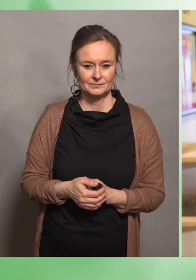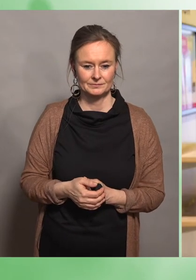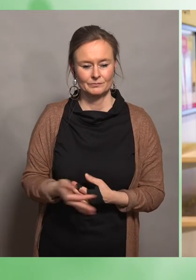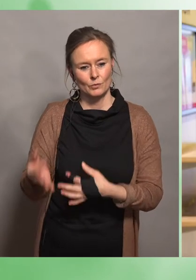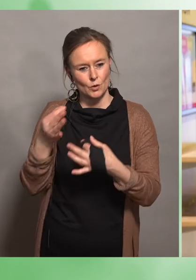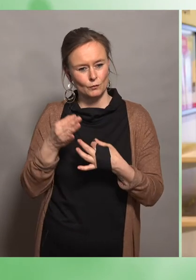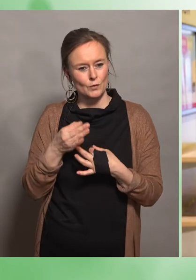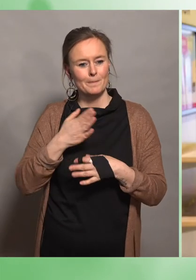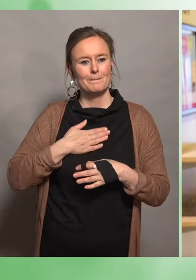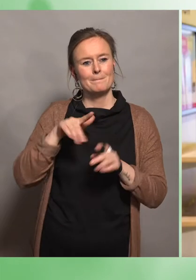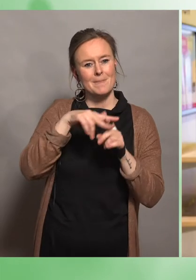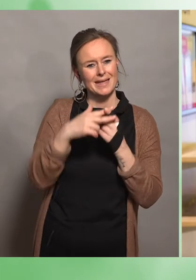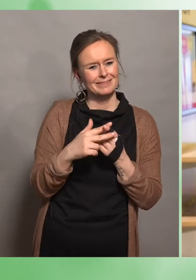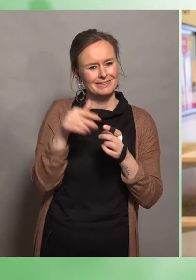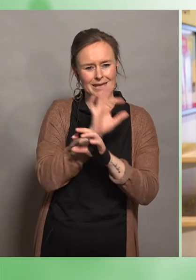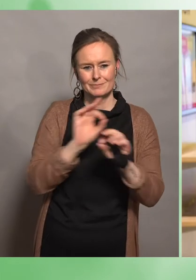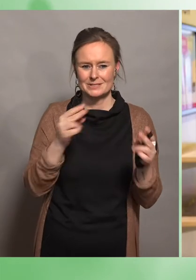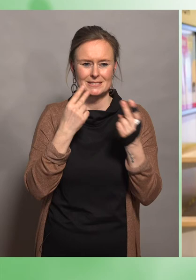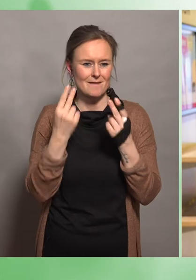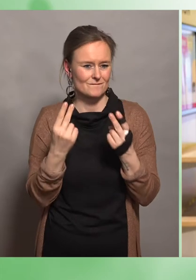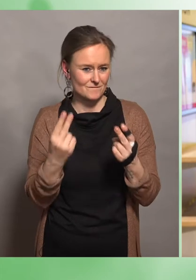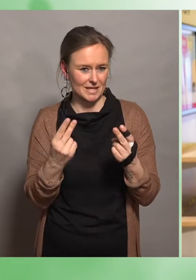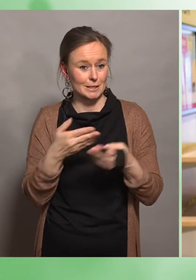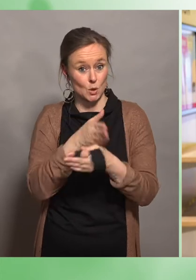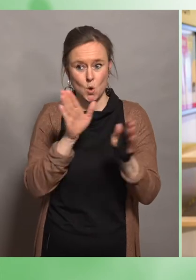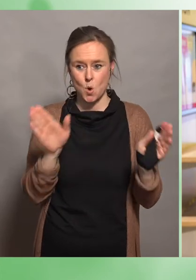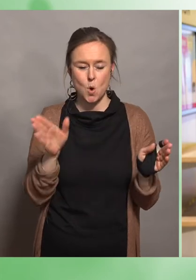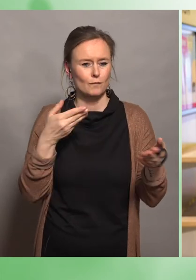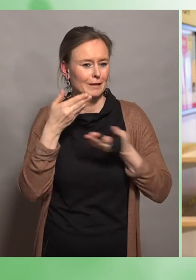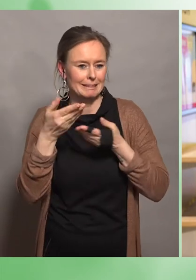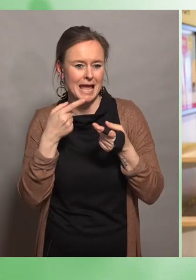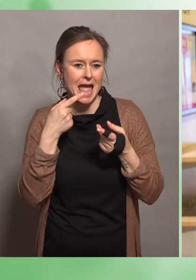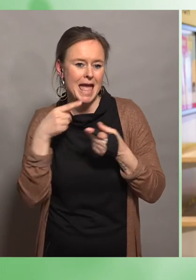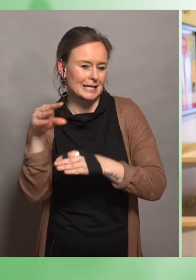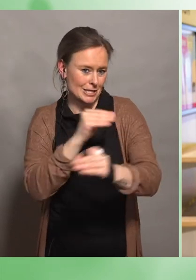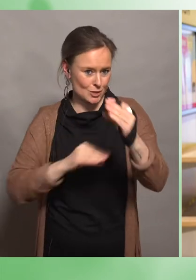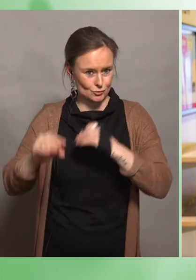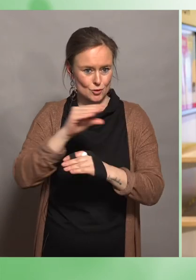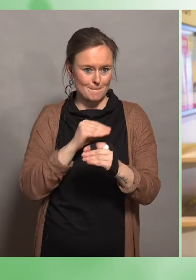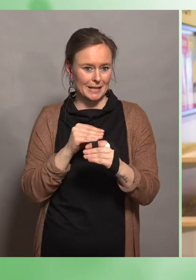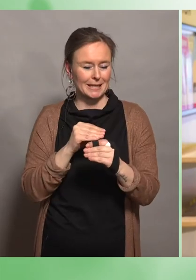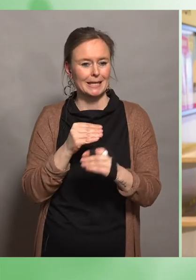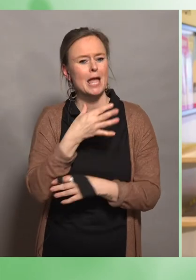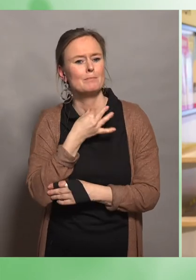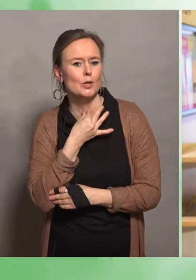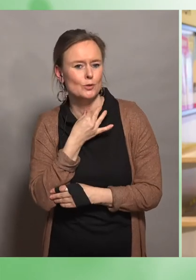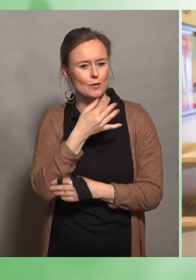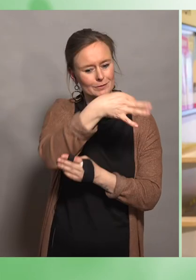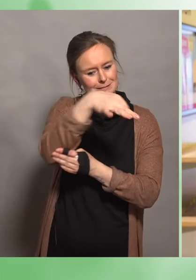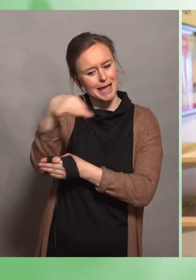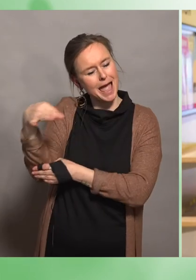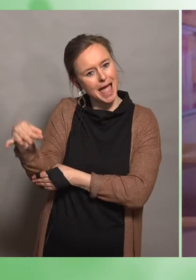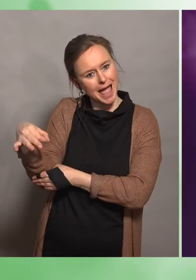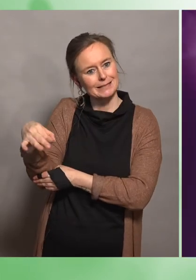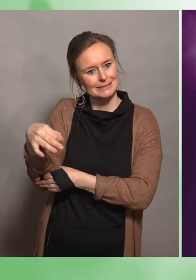Für mich und mein Team ist es sehr wichtig, eine offene Gesprächskultur zu führen, auf die Bedürfnisse jeder Einzelnen einzugehen und sich